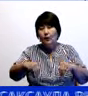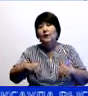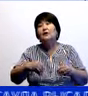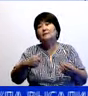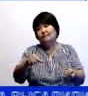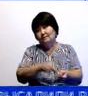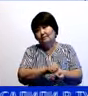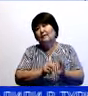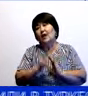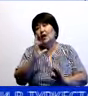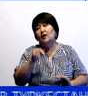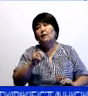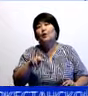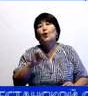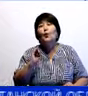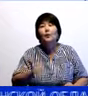коноплю.